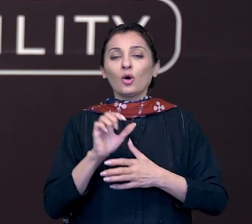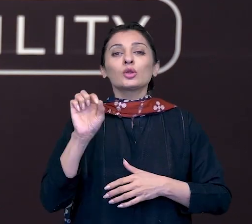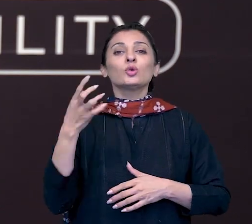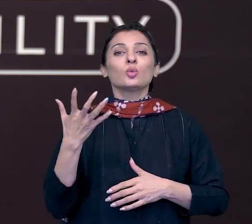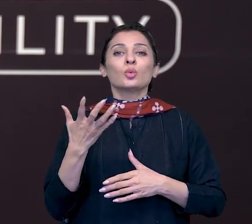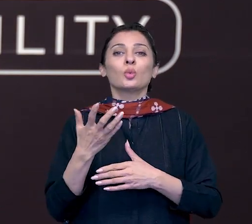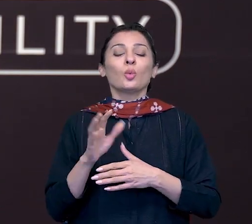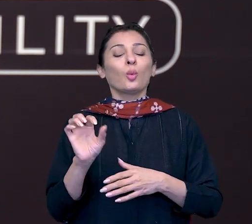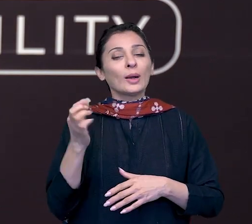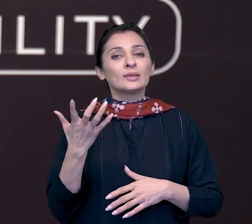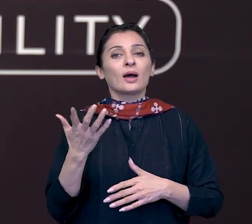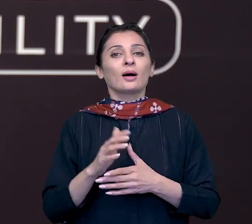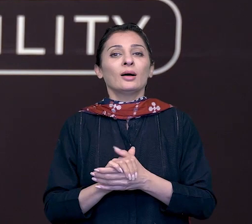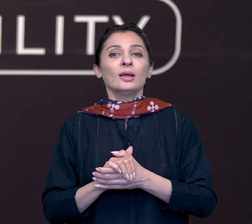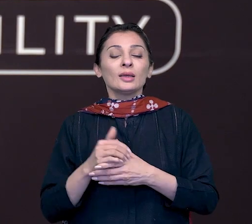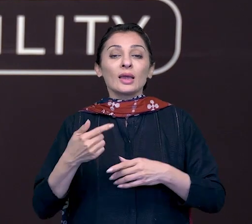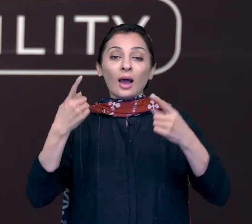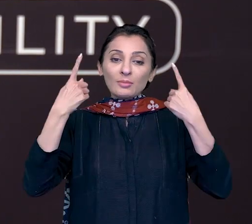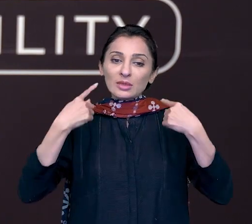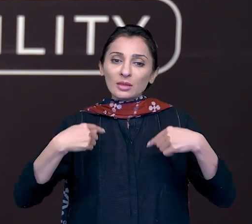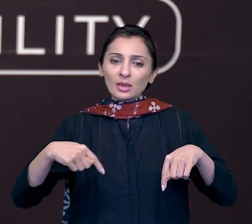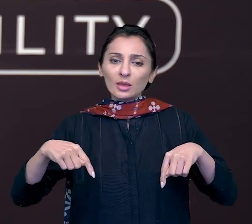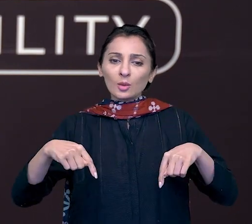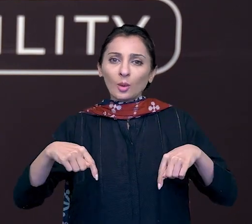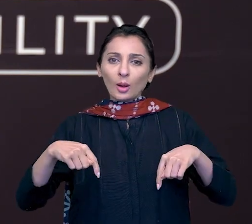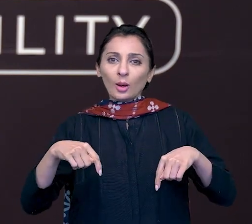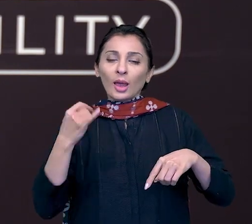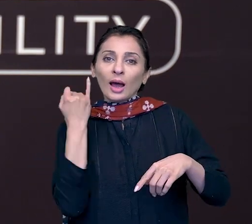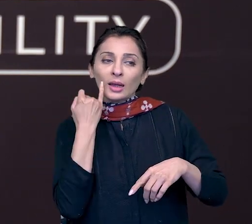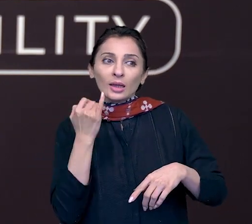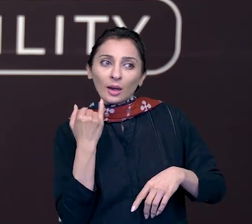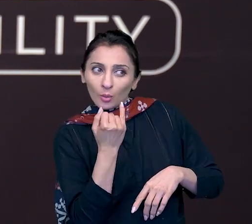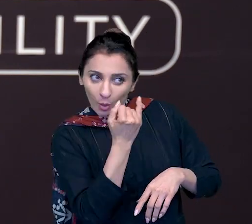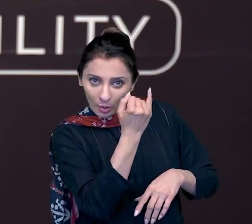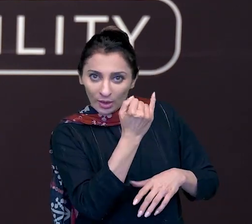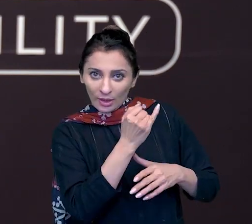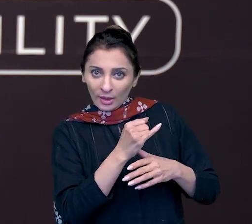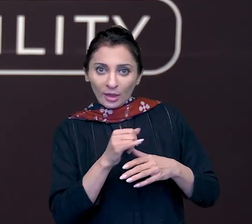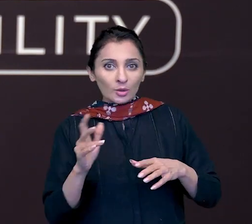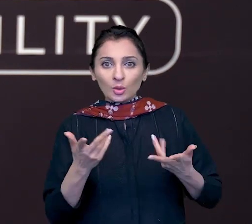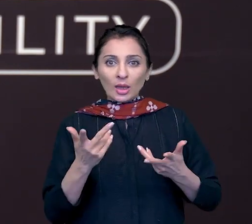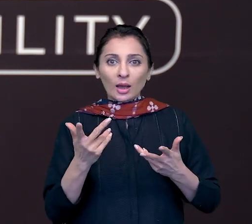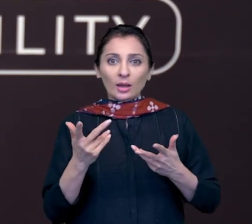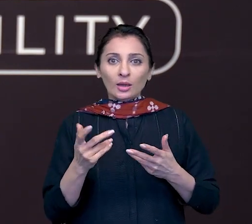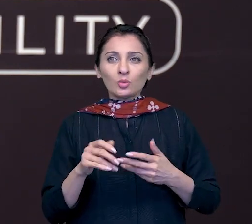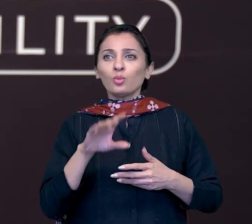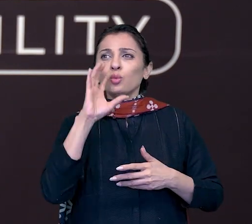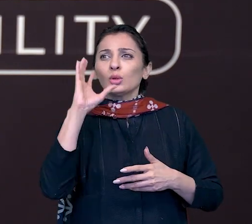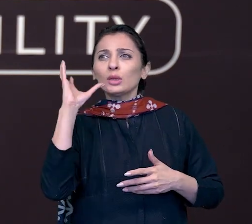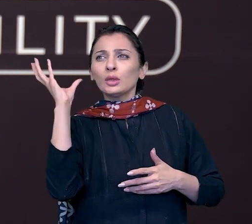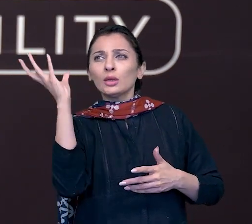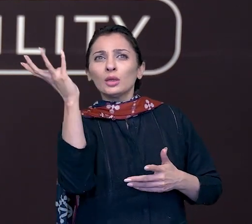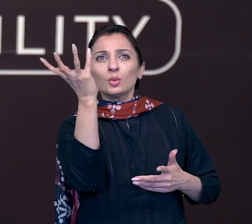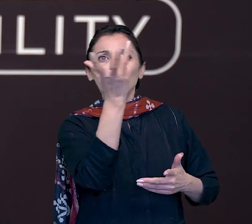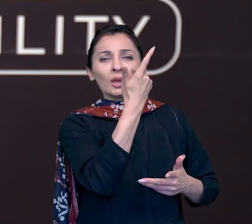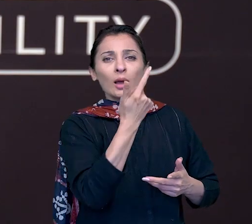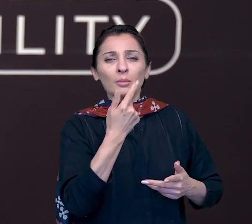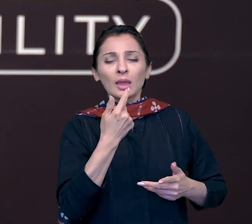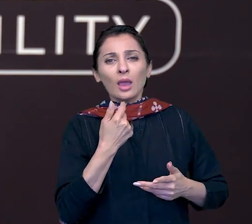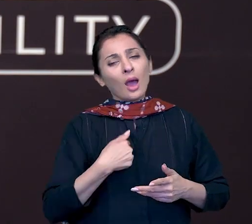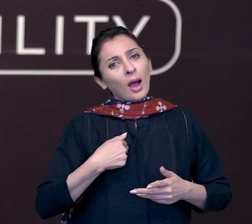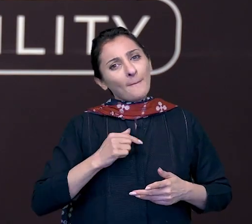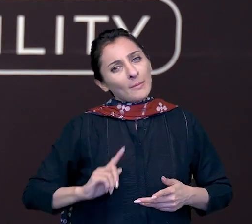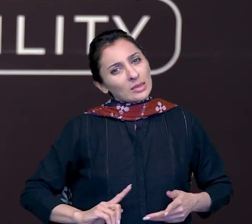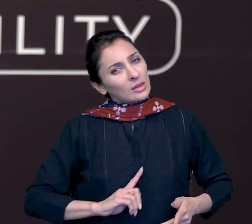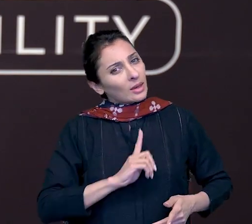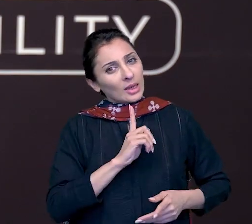ज़िंदगी को ढूंढते हैं, अगर हम ढूंढ रहे हैं, अगर हम अपने आप से ये सवाल कर रहे हैं कि क्या कायनात में हम अकेले हैं या हमारी तरह की कोई और ज़िंदगी